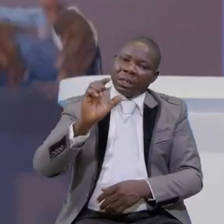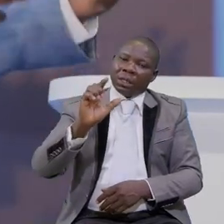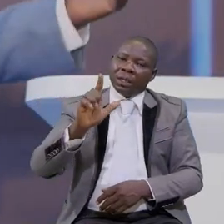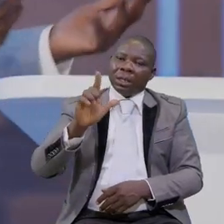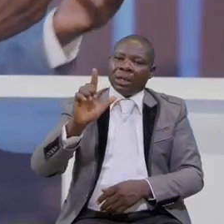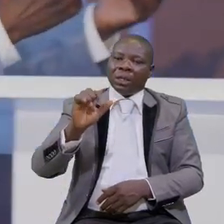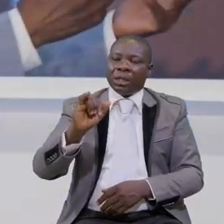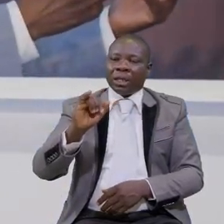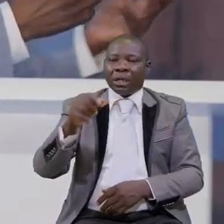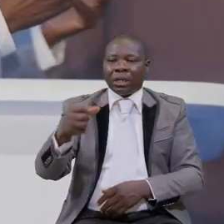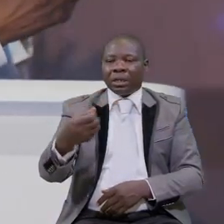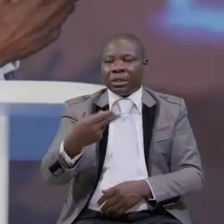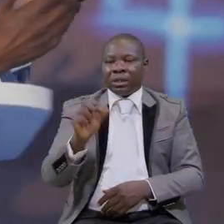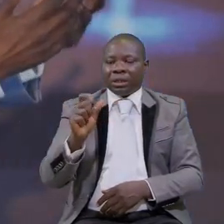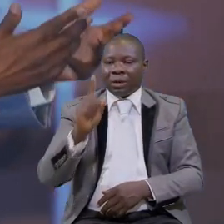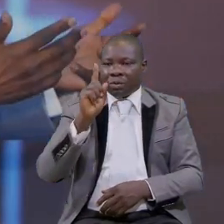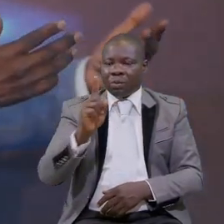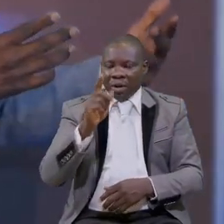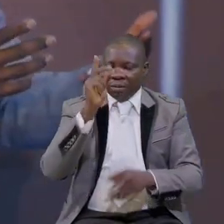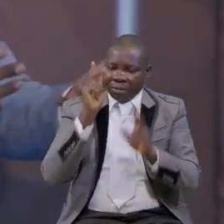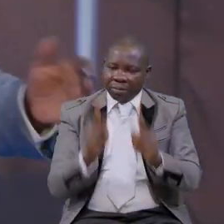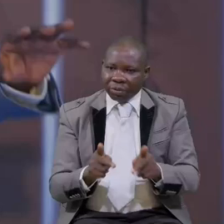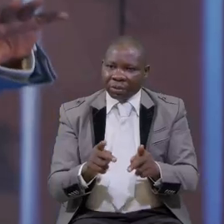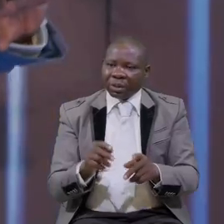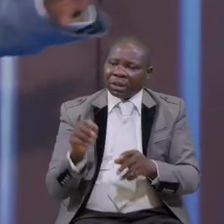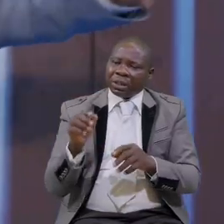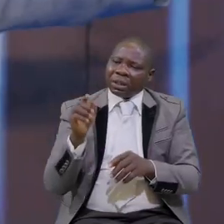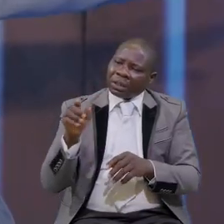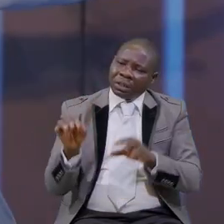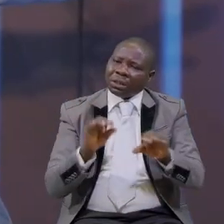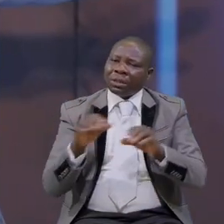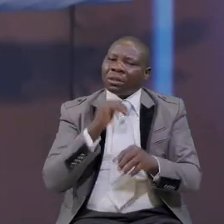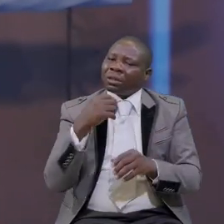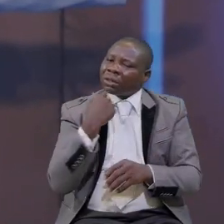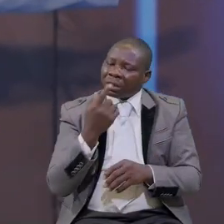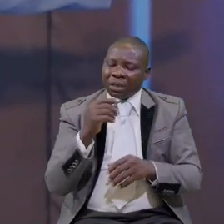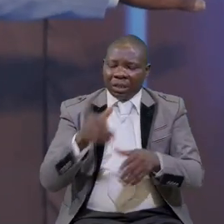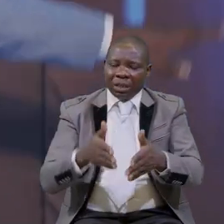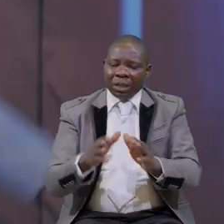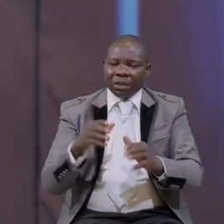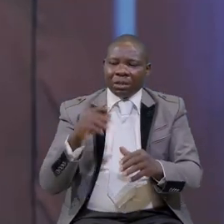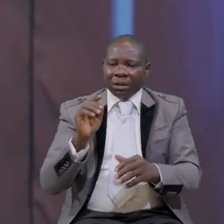pas dit que la double portion de ton onction soit sur nous.